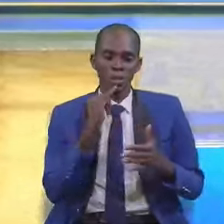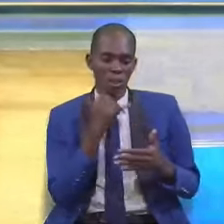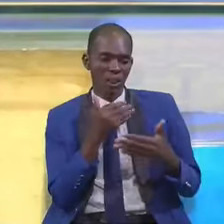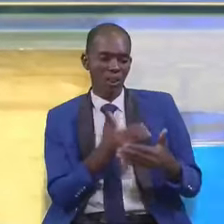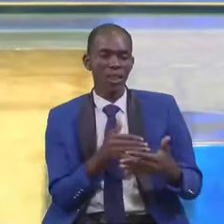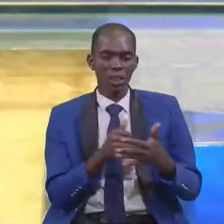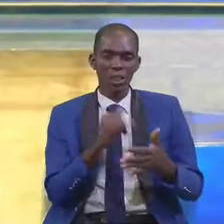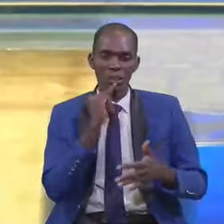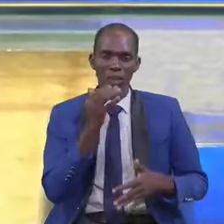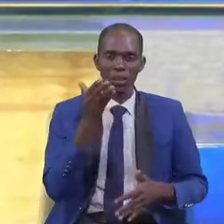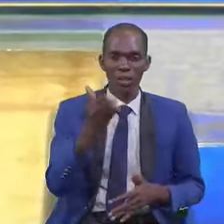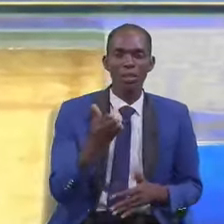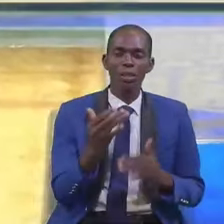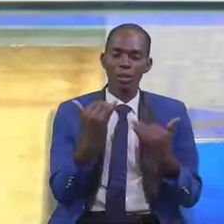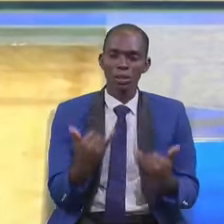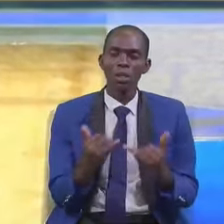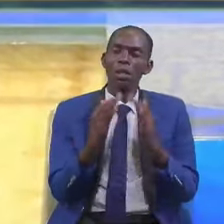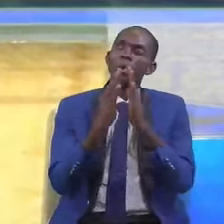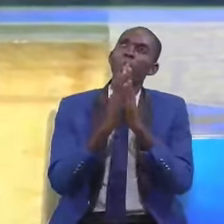c'est là. Invoquez le nom du Seigneur.